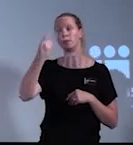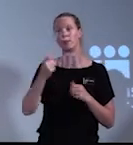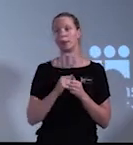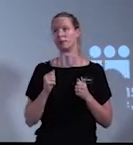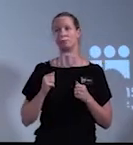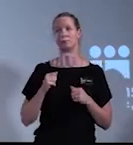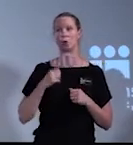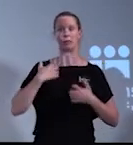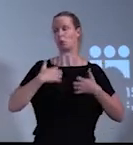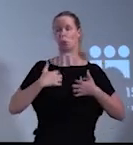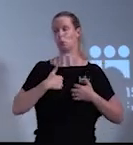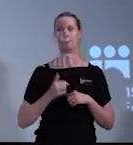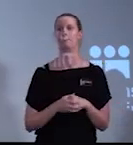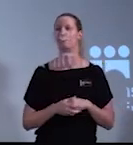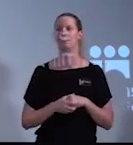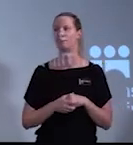det oroar jag mig inte för.